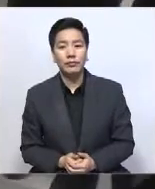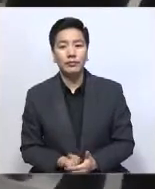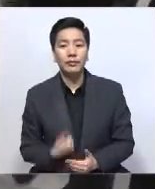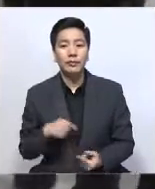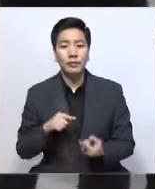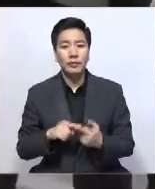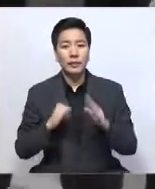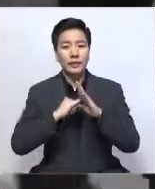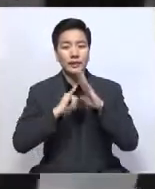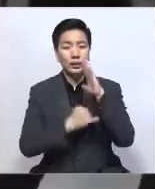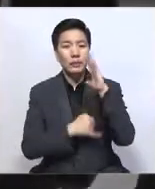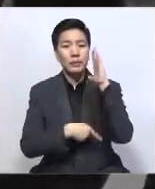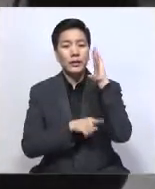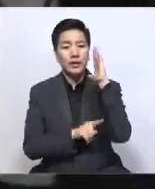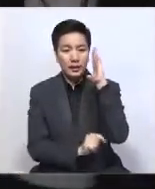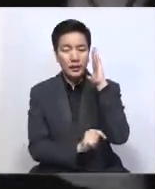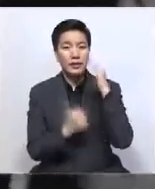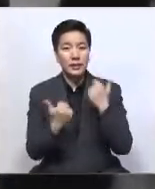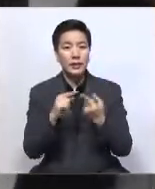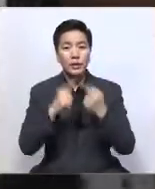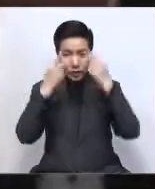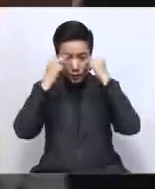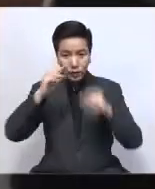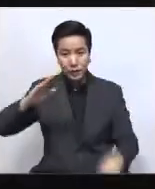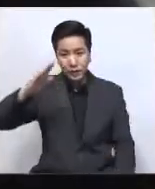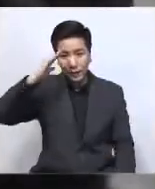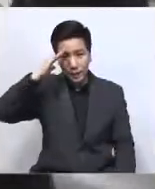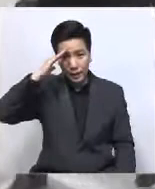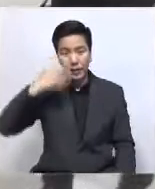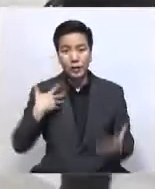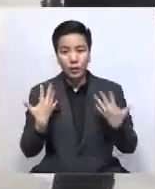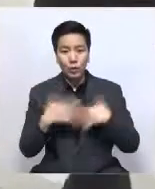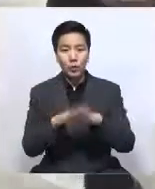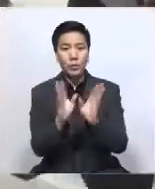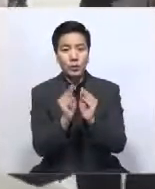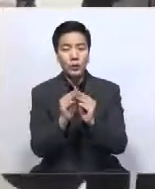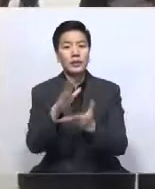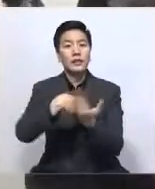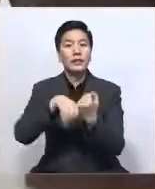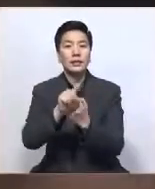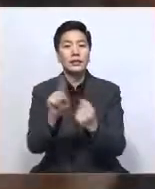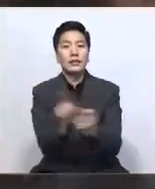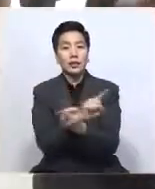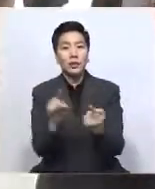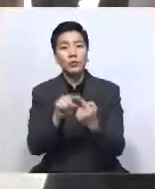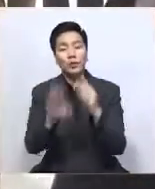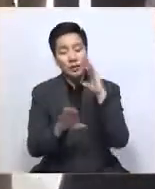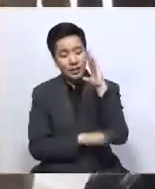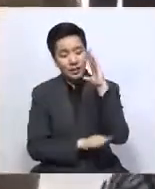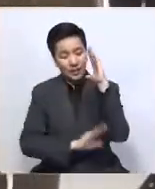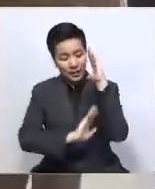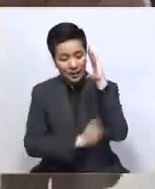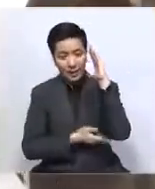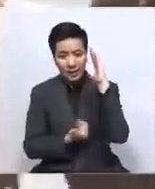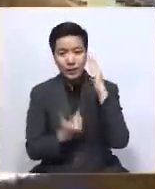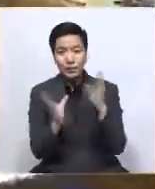ที่ศาลากลางจังหวัดปัตตานีพลเอกประยุทธ์จันทร์โอชานายกรัฐมนตรีได้ร่วมประชุมการพัฒนาเศรษฐกิจและสังคมพื้นที่ภาคใต้ชายแดน